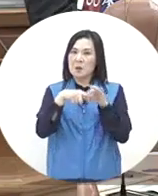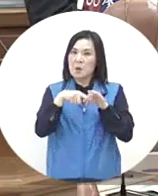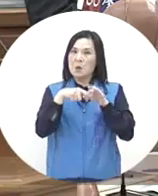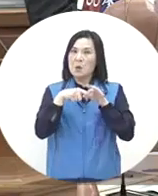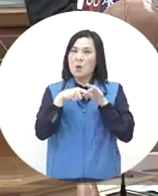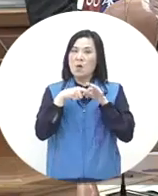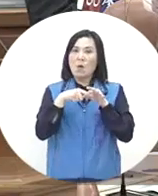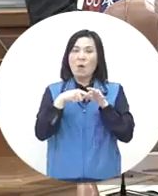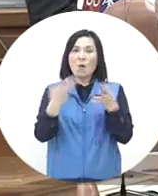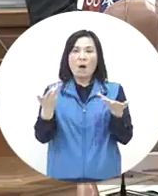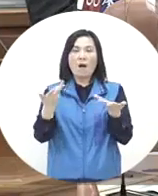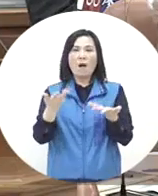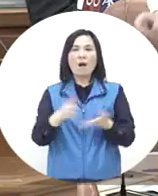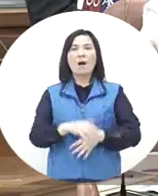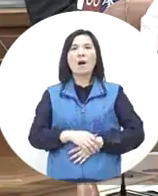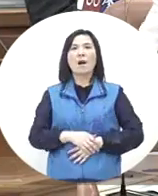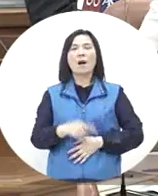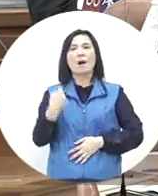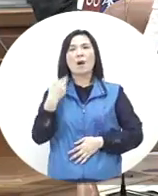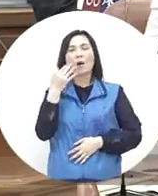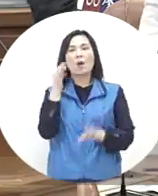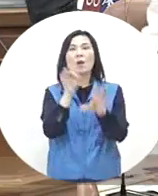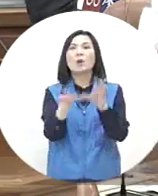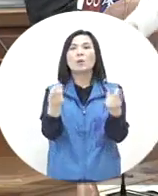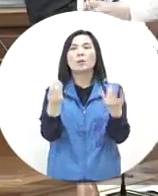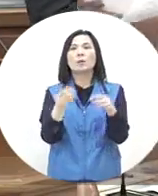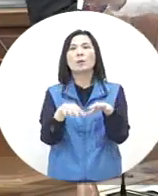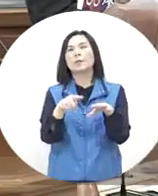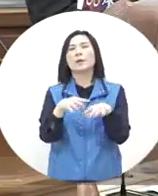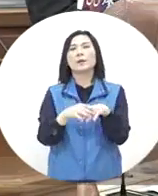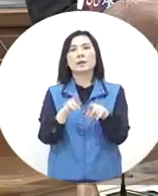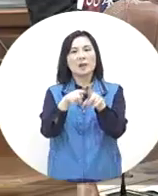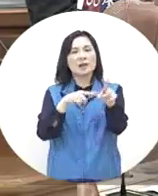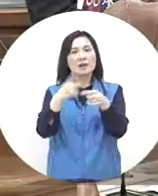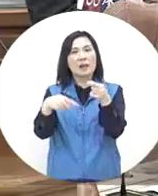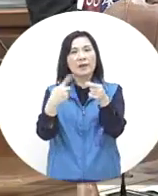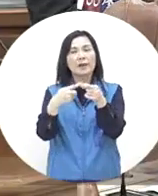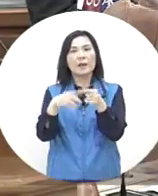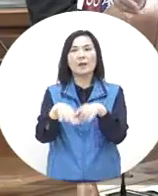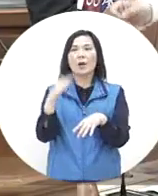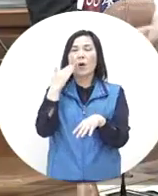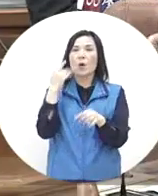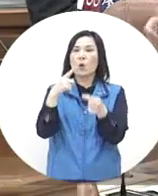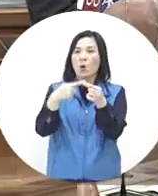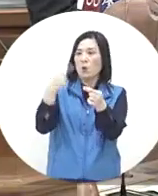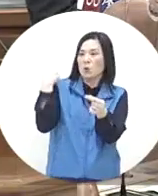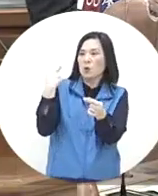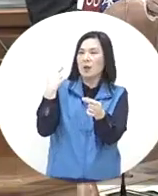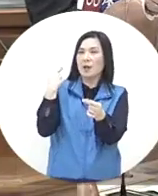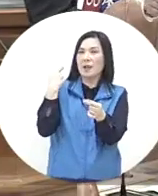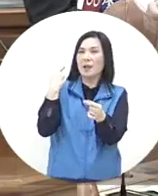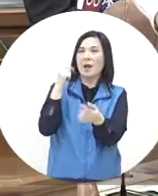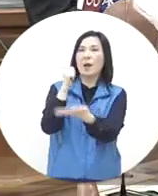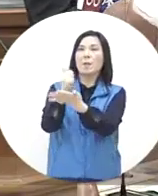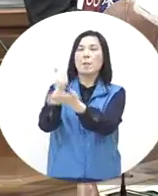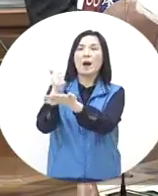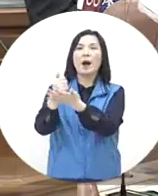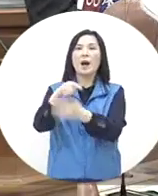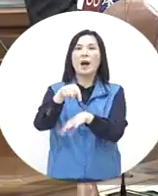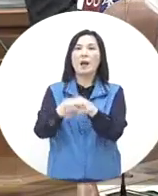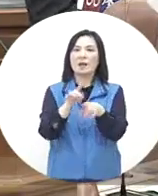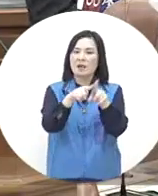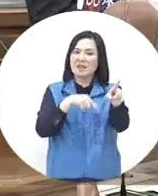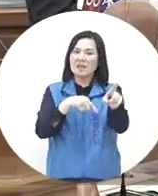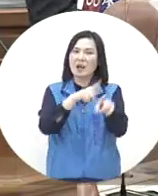投资，你一定后悔。你看不给，你差一年哦，去年也发飙出去，到今年飙出去，差13%的物价